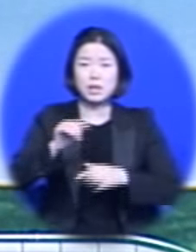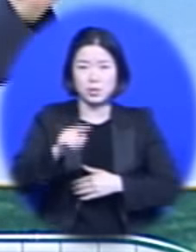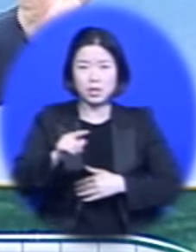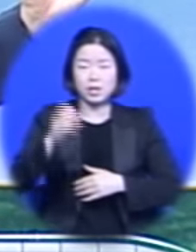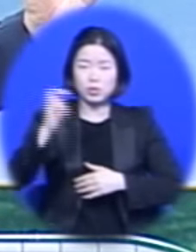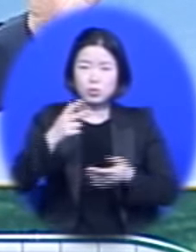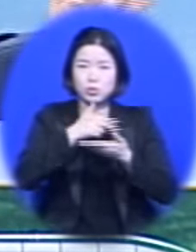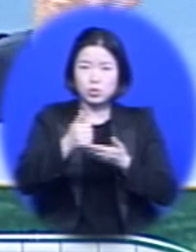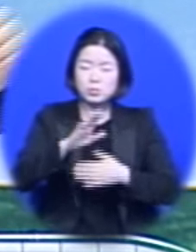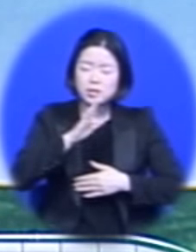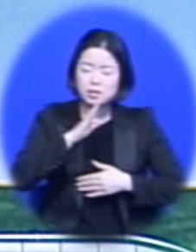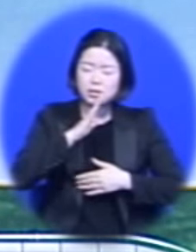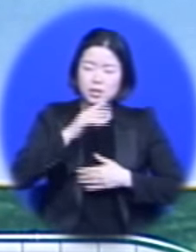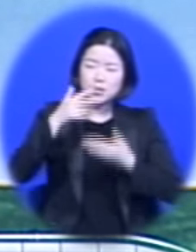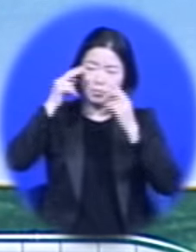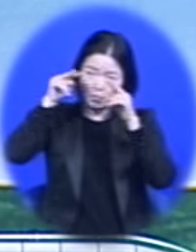실제로 바라보게 된다는